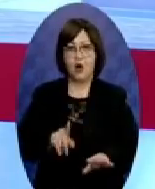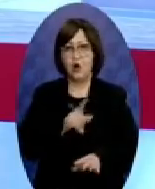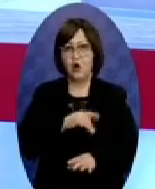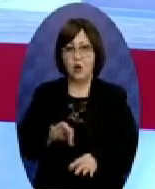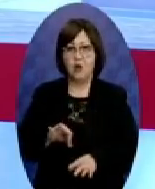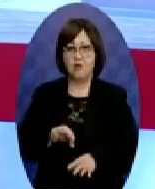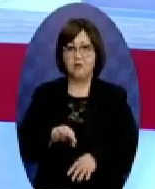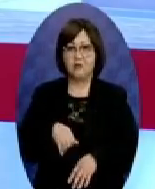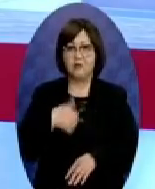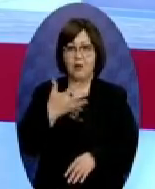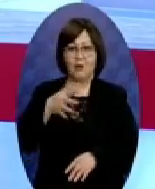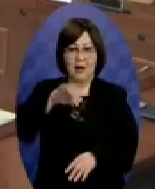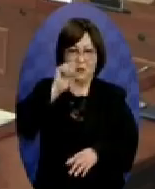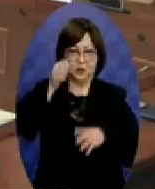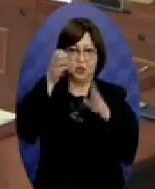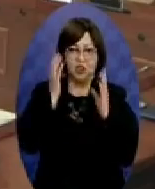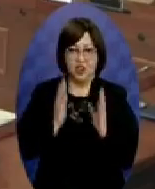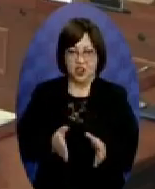шийдвэрлэлээ.